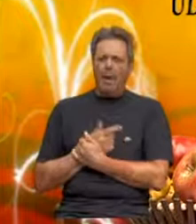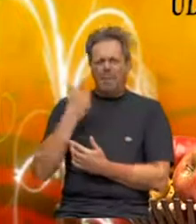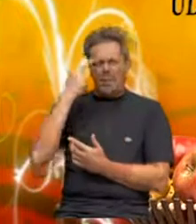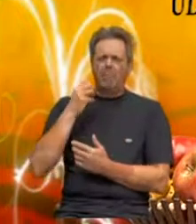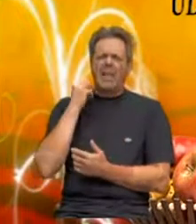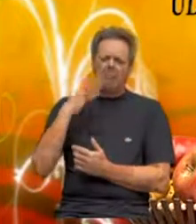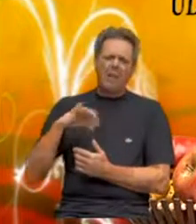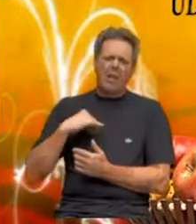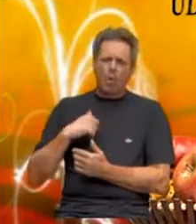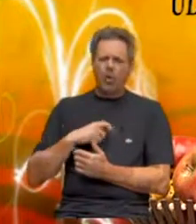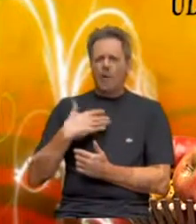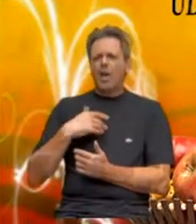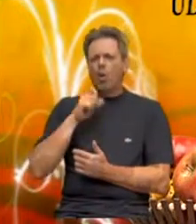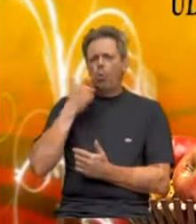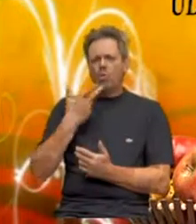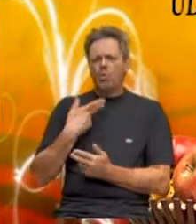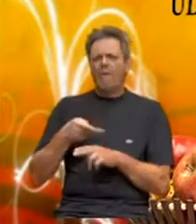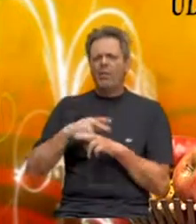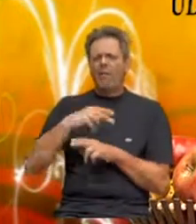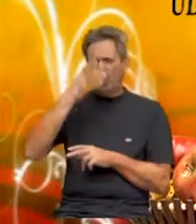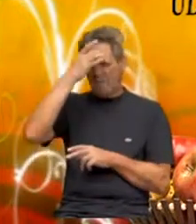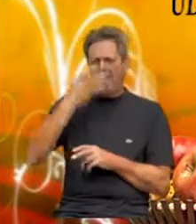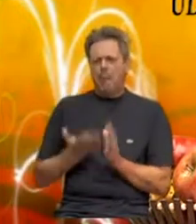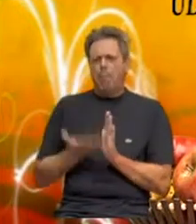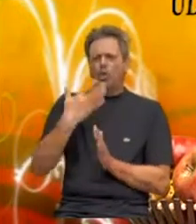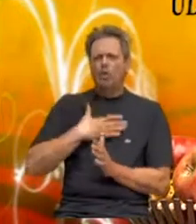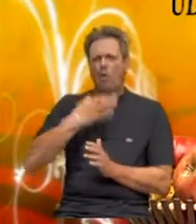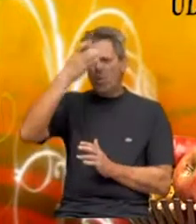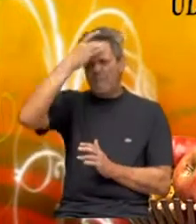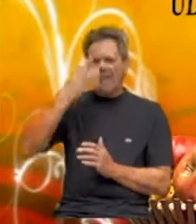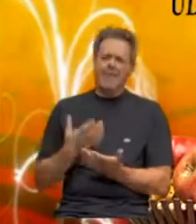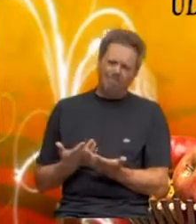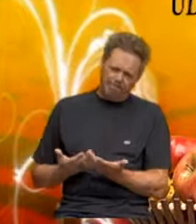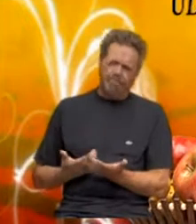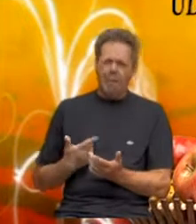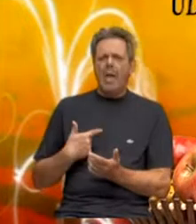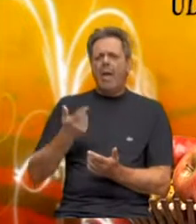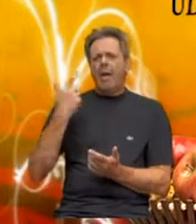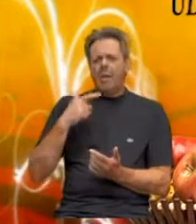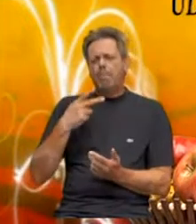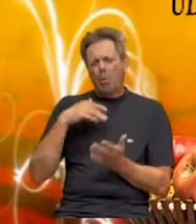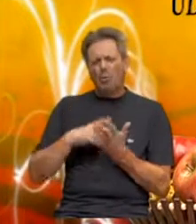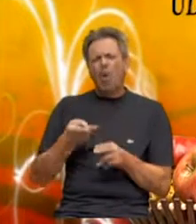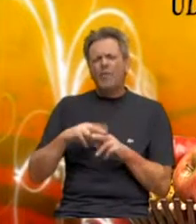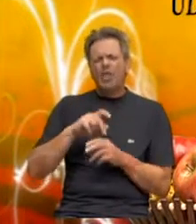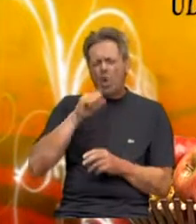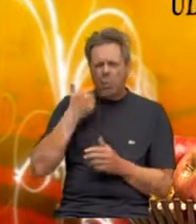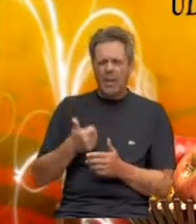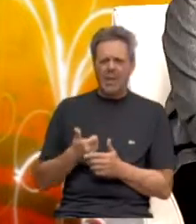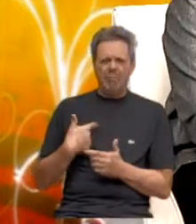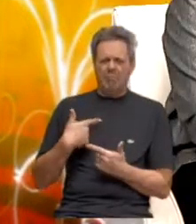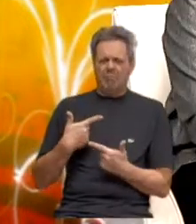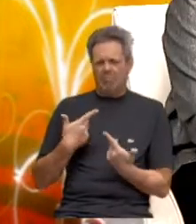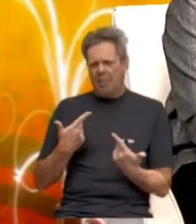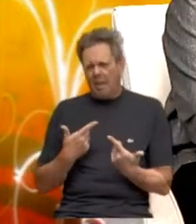svjesni i da naše akcije zapravo dobro podižu svijest, ali potrebno je još više ljudi, još više institucija uključiti u ovo.